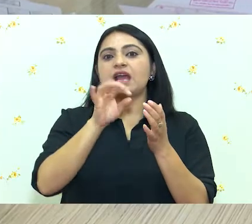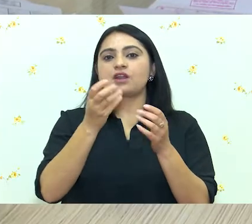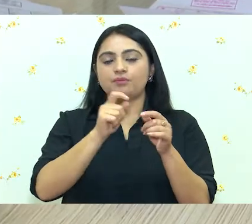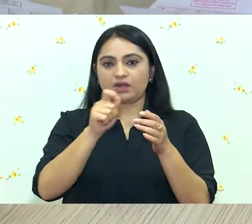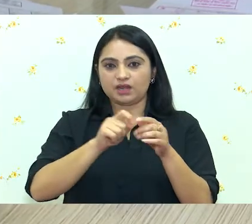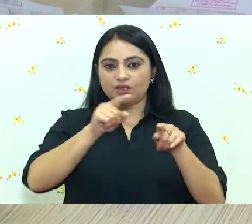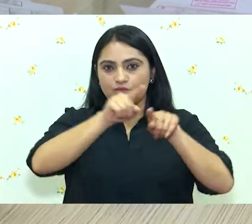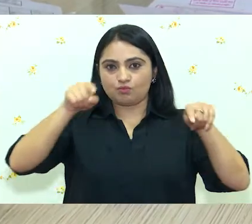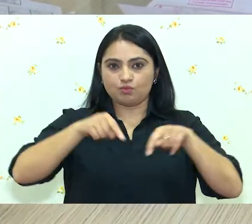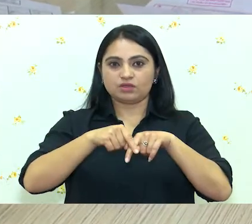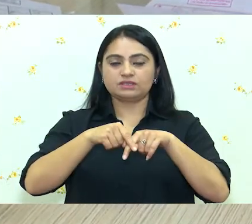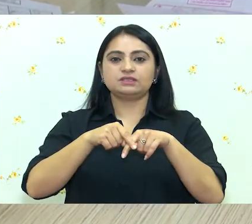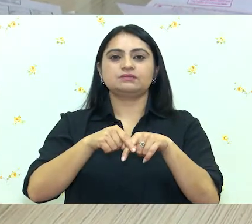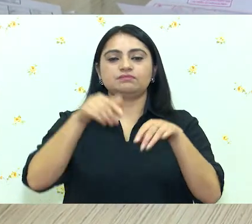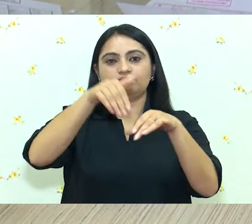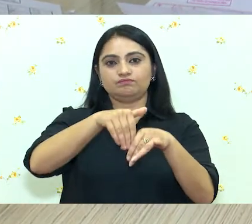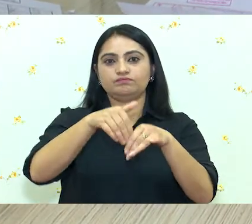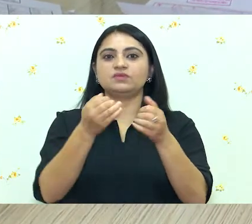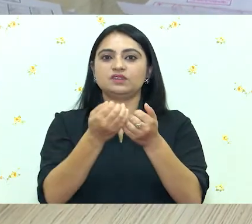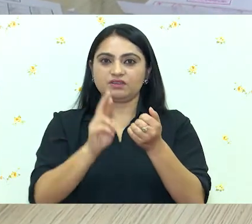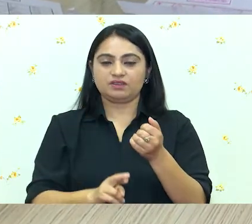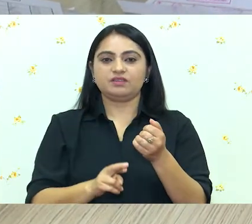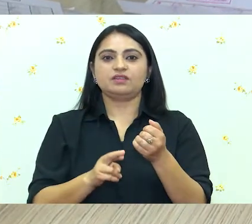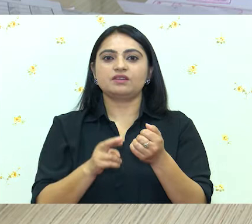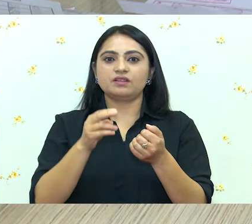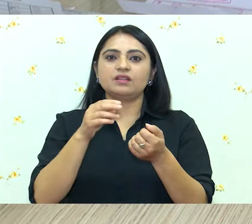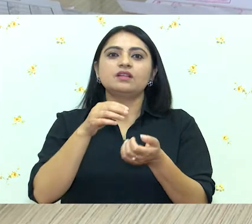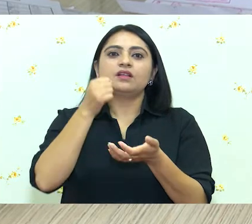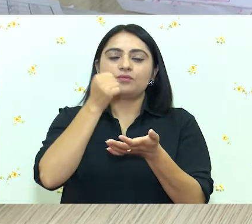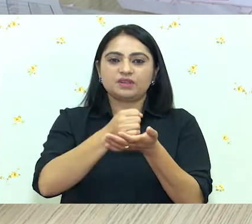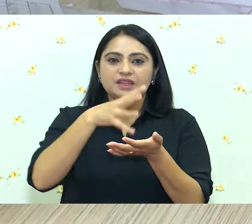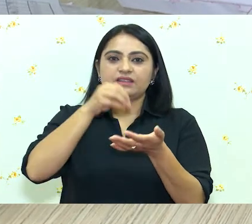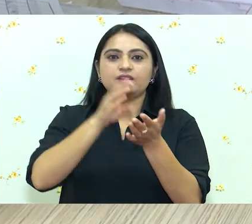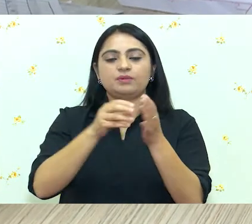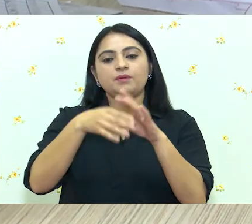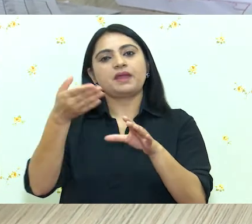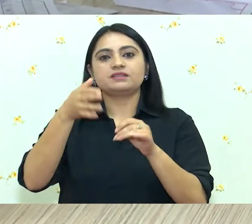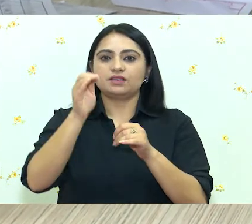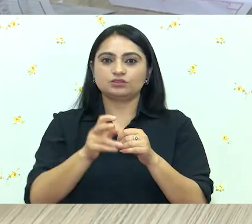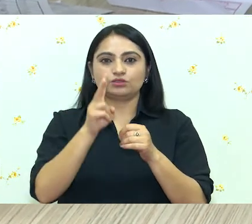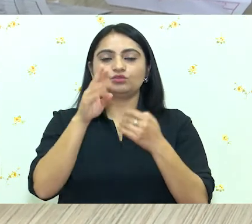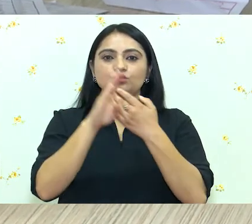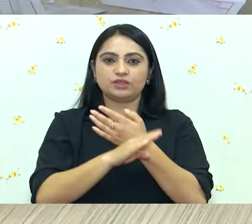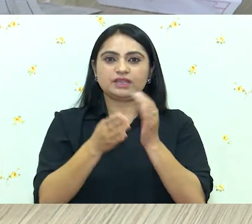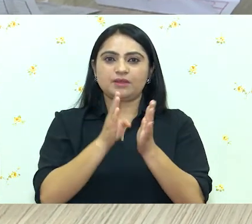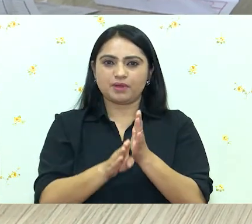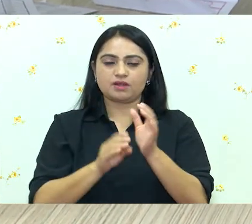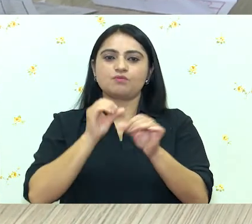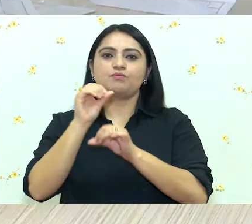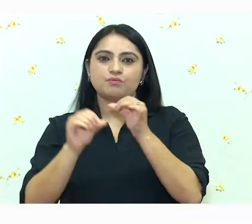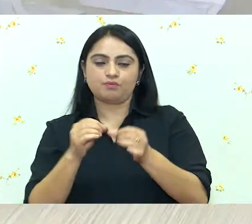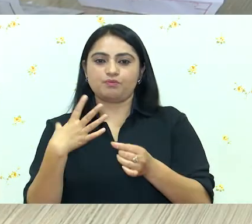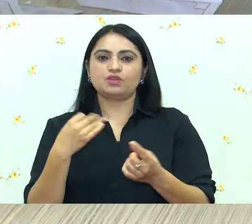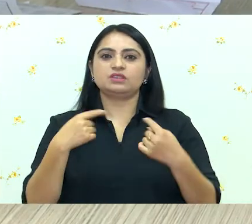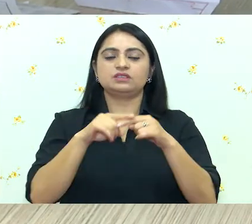खसालेर हामी मतदान केन्द्रबाट बाहिर जान सक्छौँ। यसरी क्रमशः प्रतिनिधि सभाको